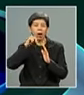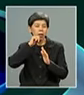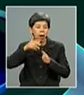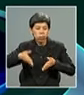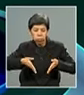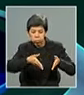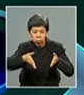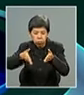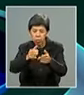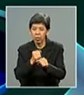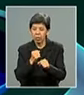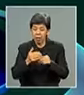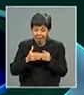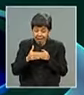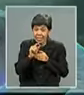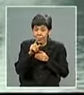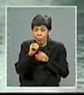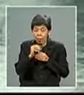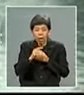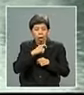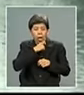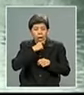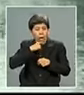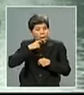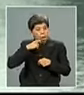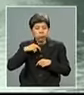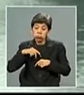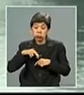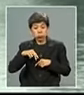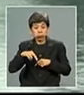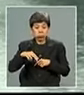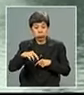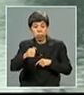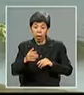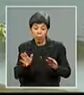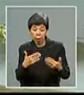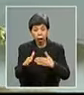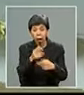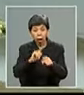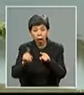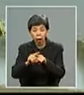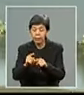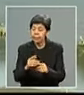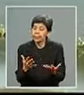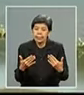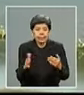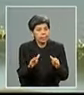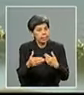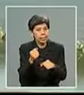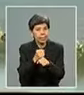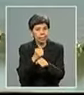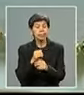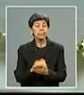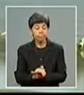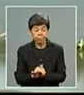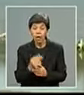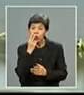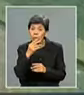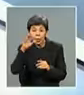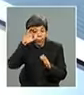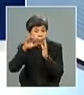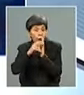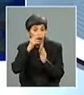งเป็นระยะทางกว่า20กิโลเมตรเข้ามานะครับแห้งจนเดินข้ามได้ปลากระชังกว่า40รายนั้นแย่แล้วนะครับสุดคุณกระจอนเกียรติทิพพาส่งภาพ